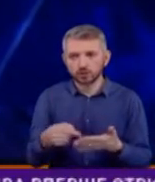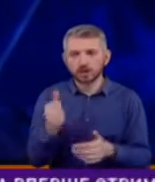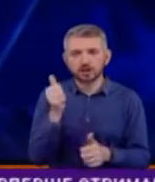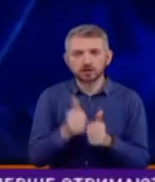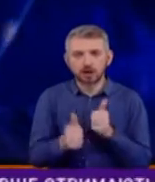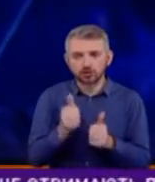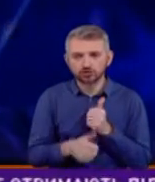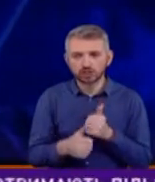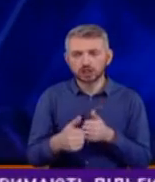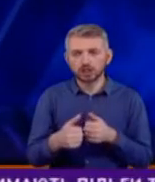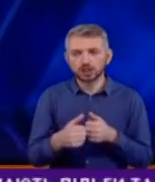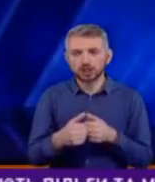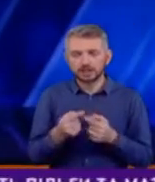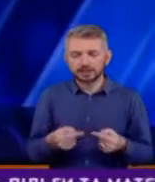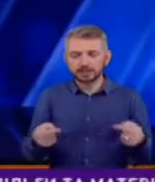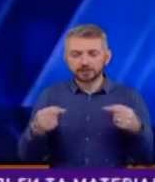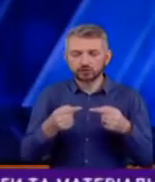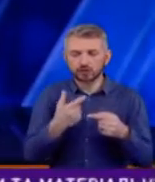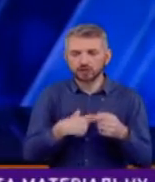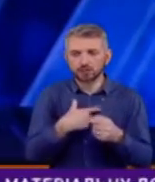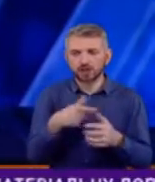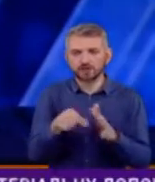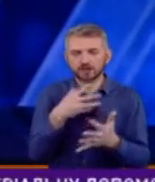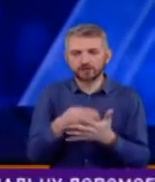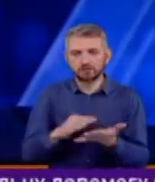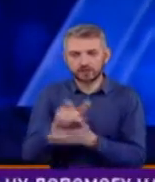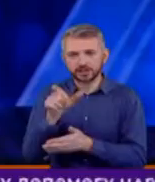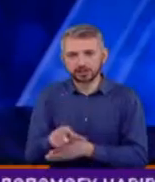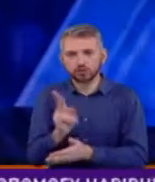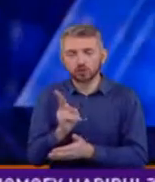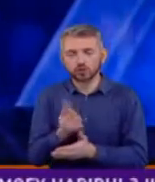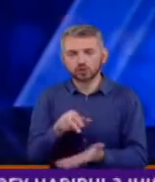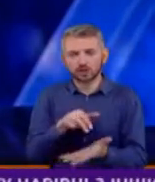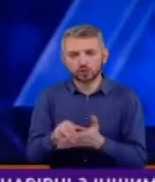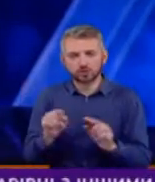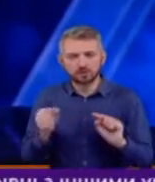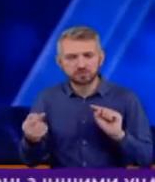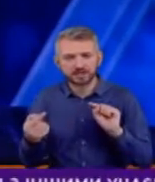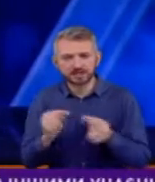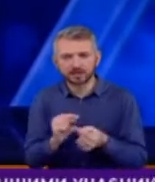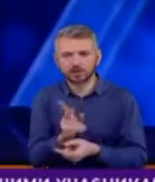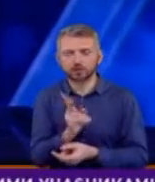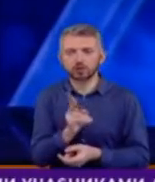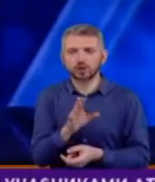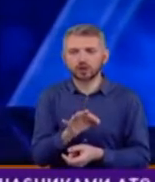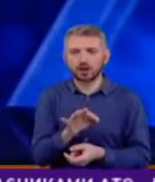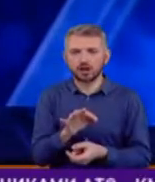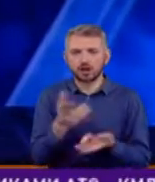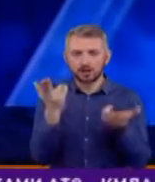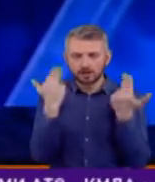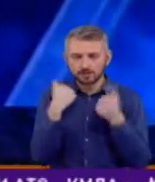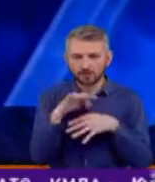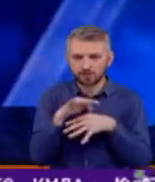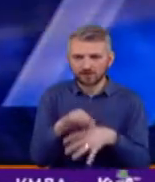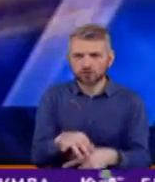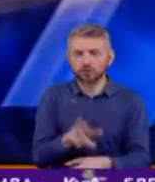каждый идентифицирует себя со своим политиком. Кто-то идет вопреки, кто-то идет на поводу,